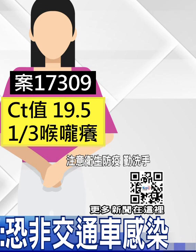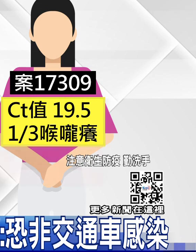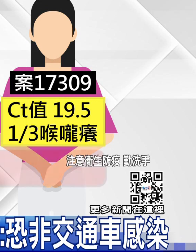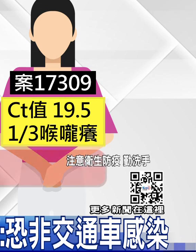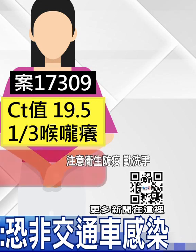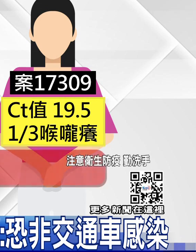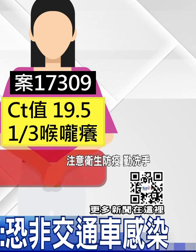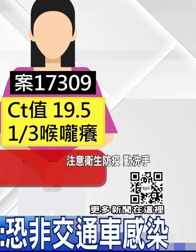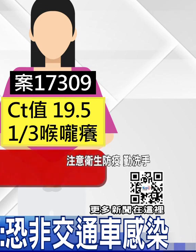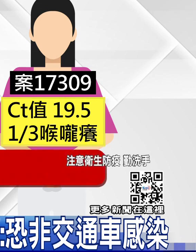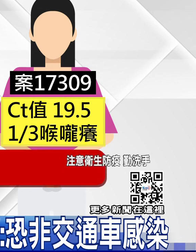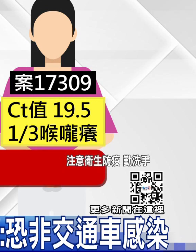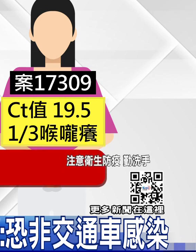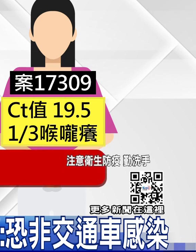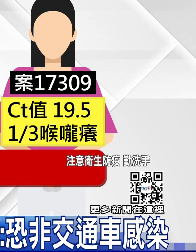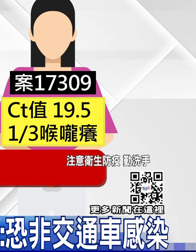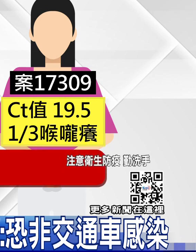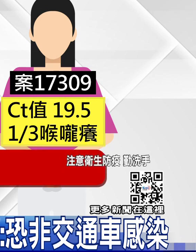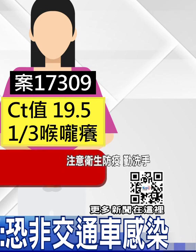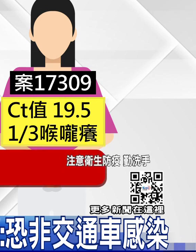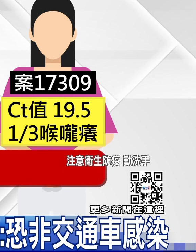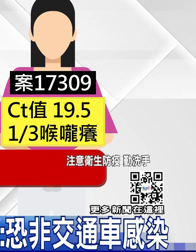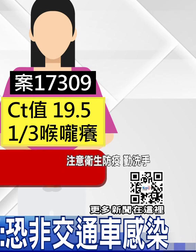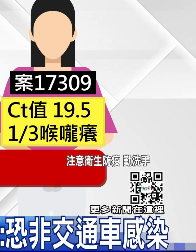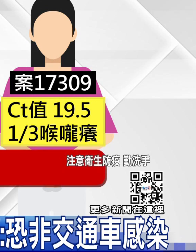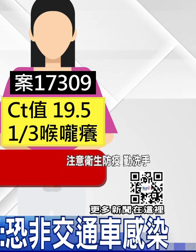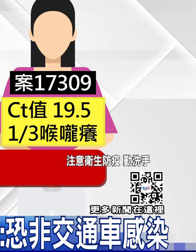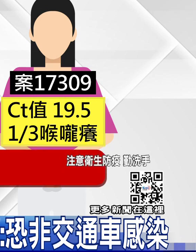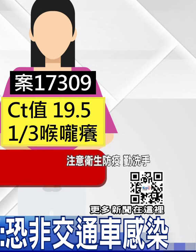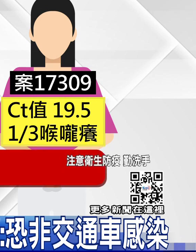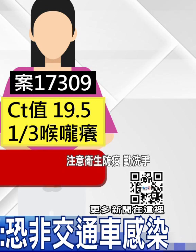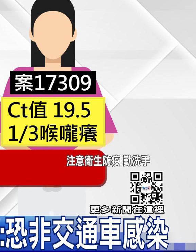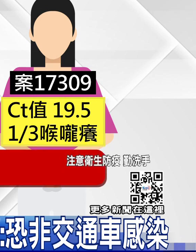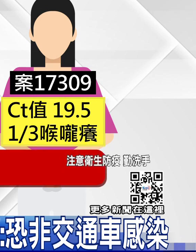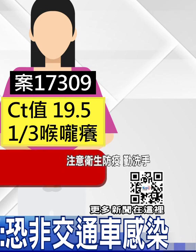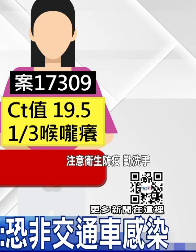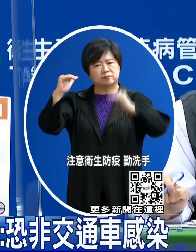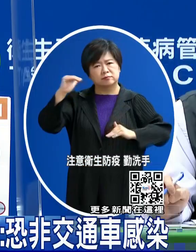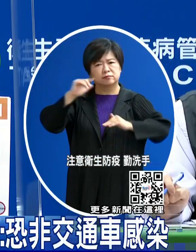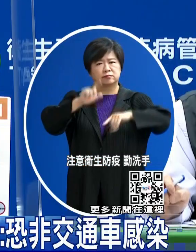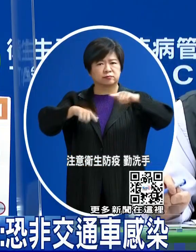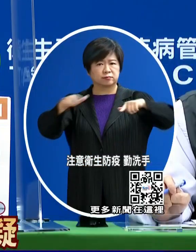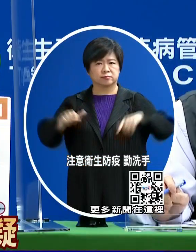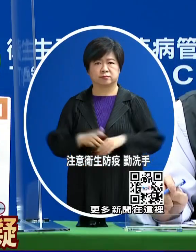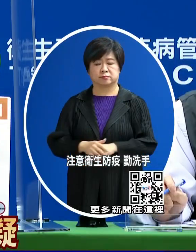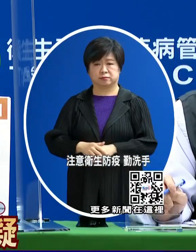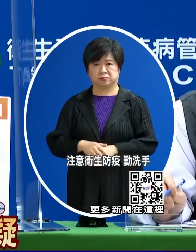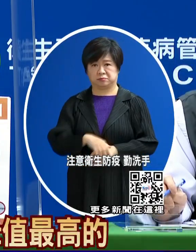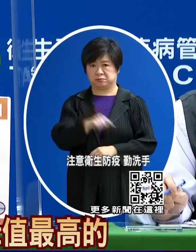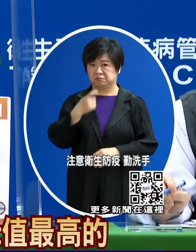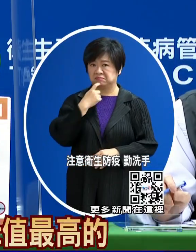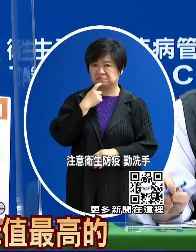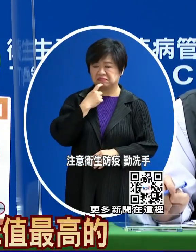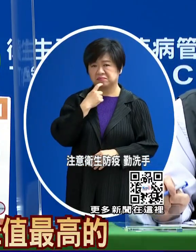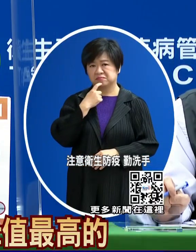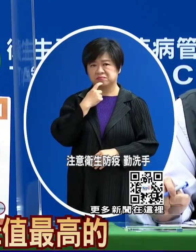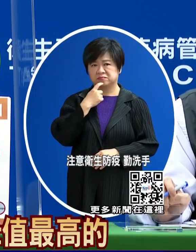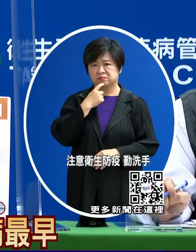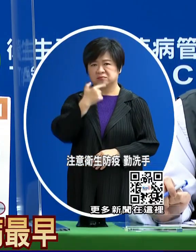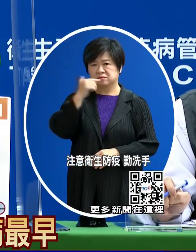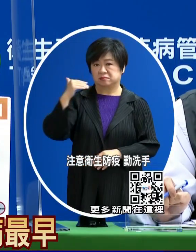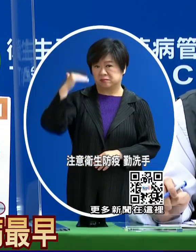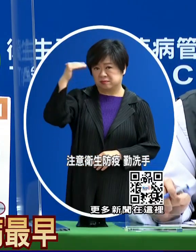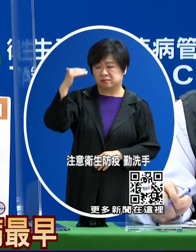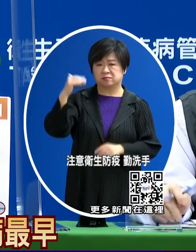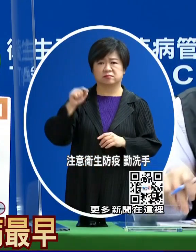和 19.5， 都有喉咙痒的状况，3人都是夜班的清洁员。 大家也会怀疑是 CT 值最高的是不